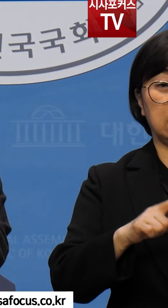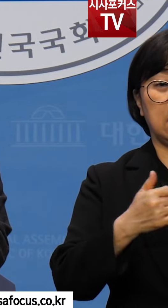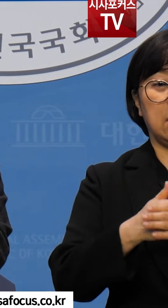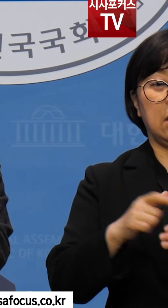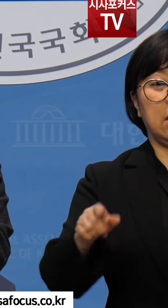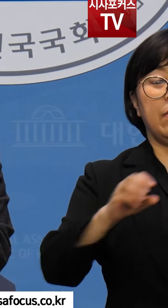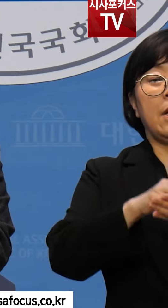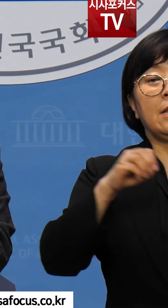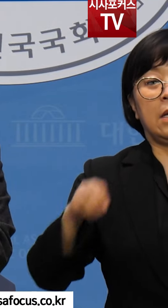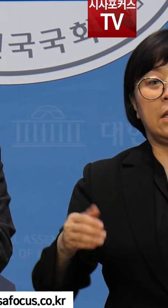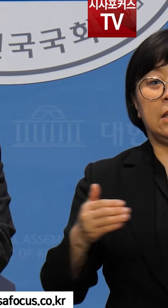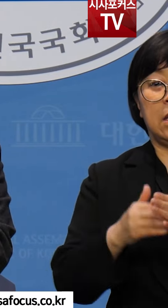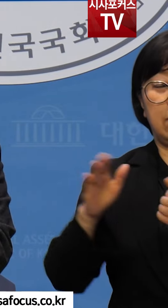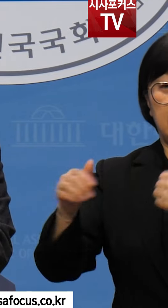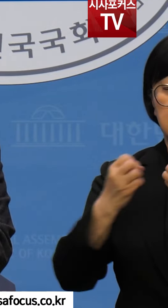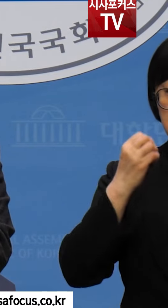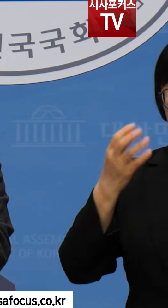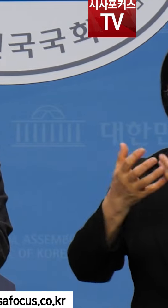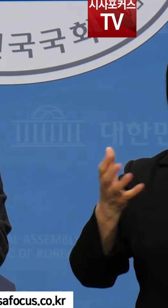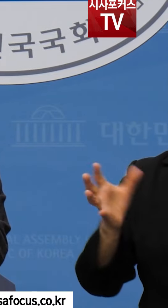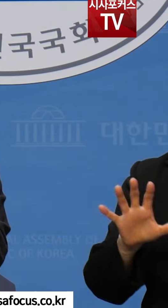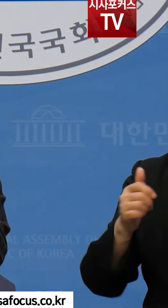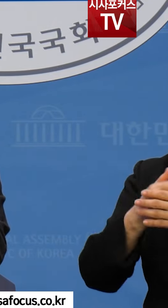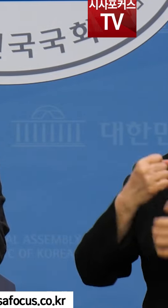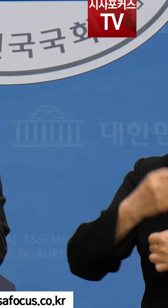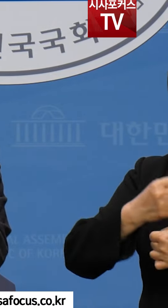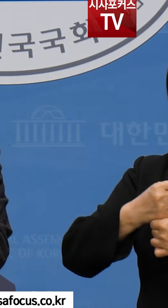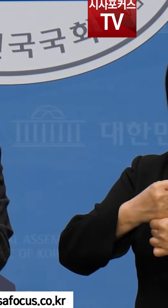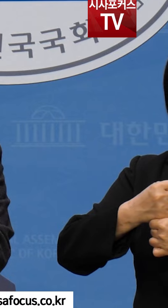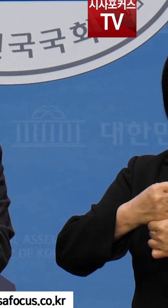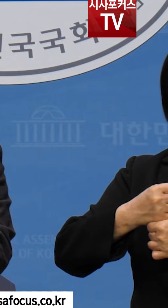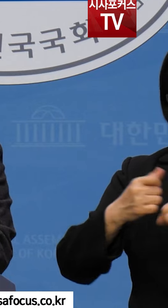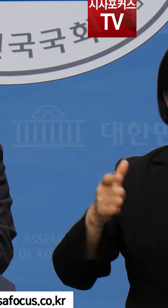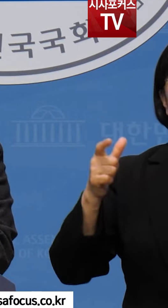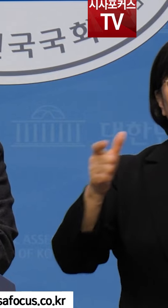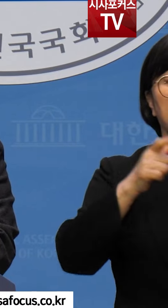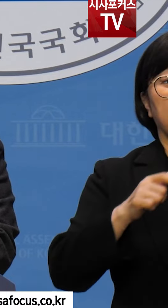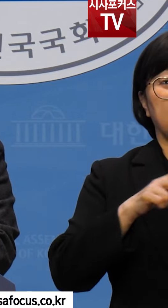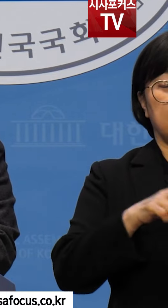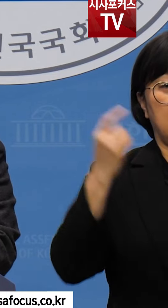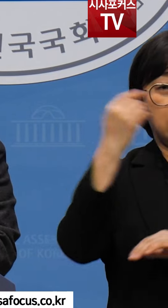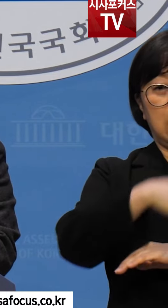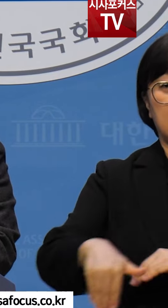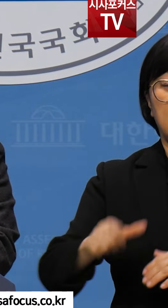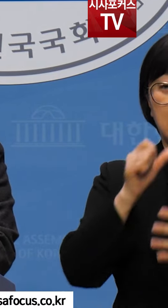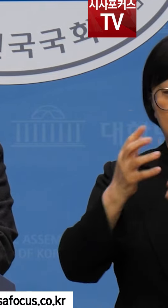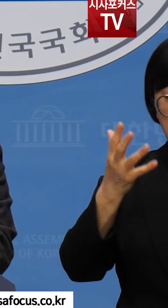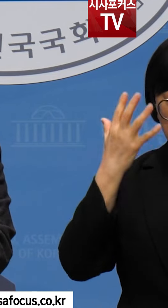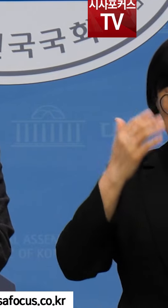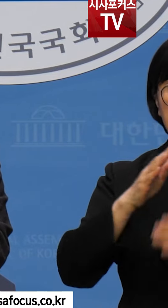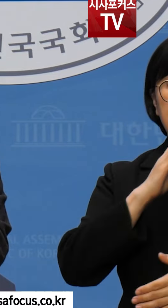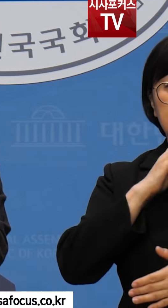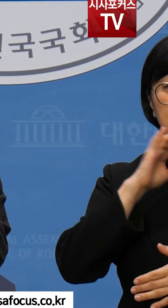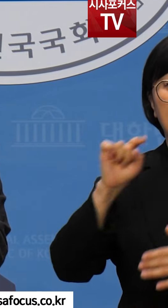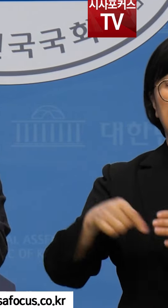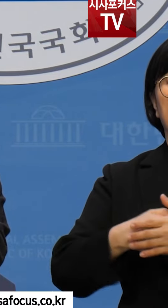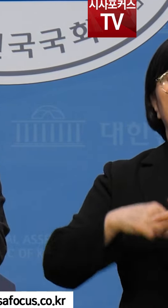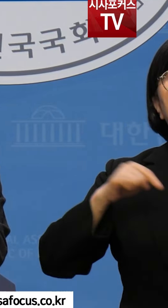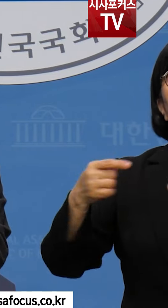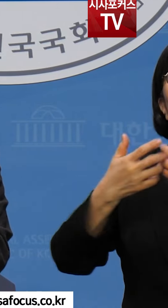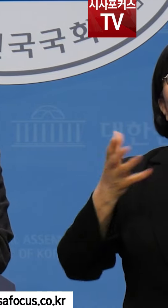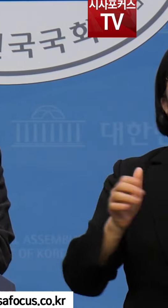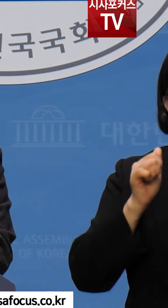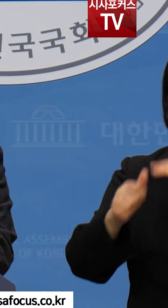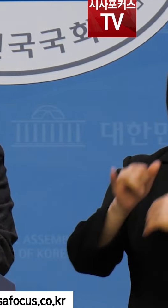않으려고 탈당한 후 신당인 소나무당을 창당하여 지역구에 출마할 예정입니다. 감옥에 갇힌 신세지만 그 사이 한 정당의 대표가